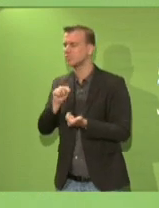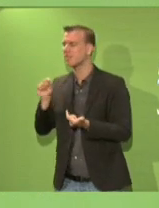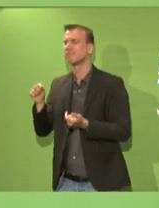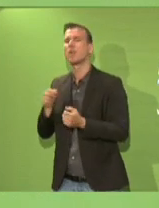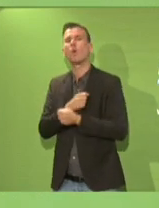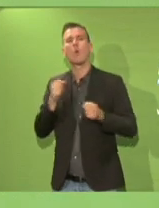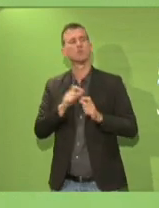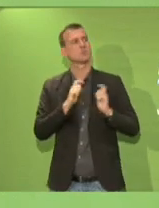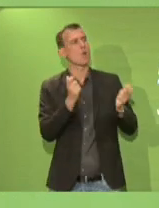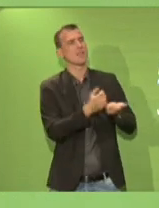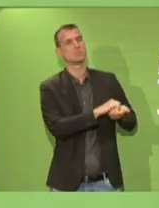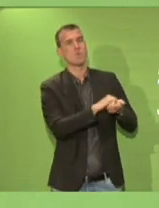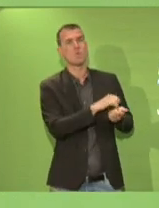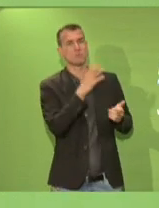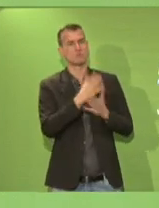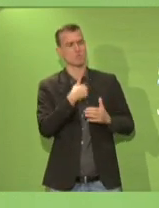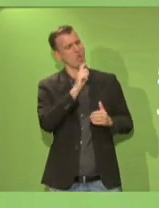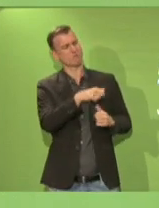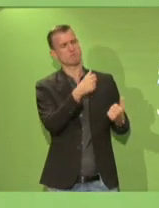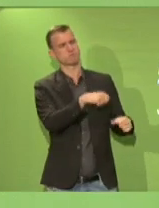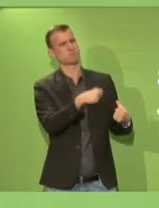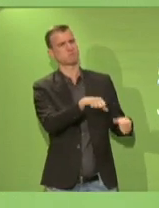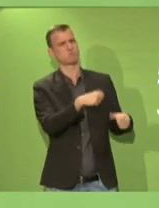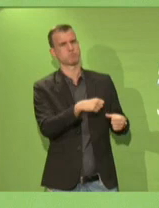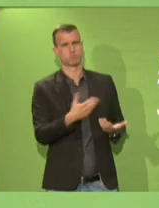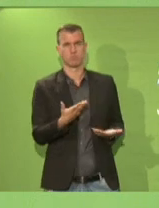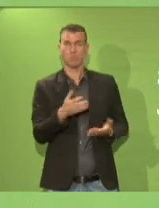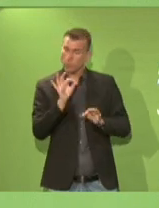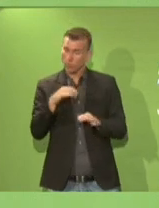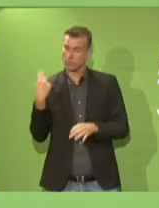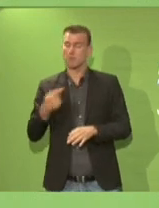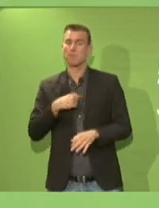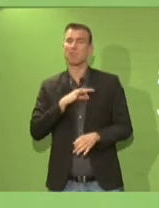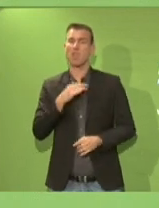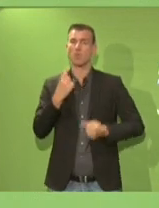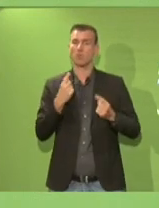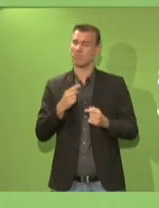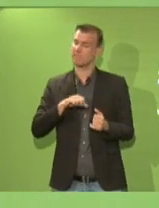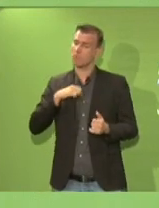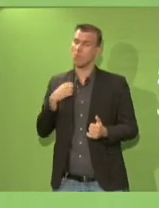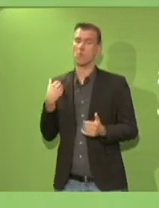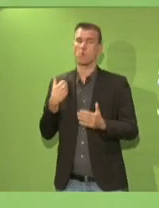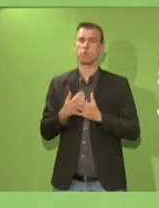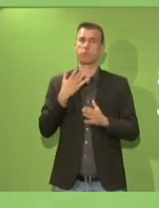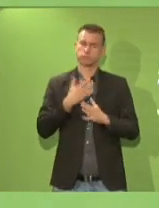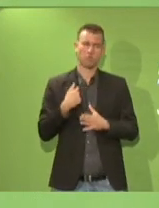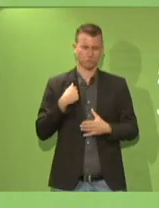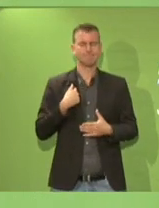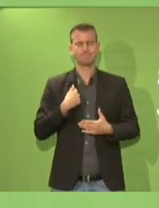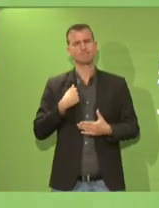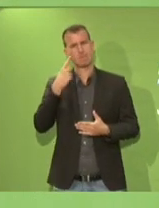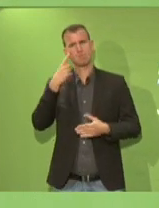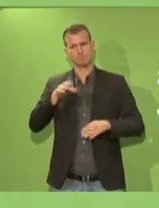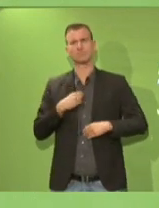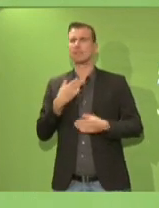Koalition in den letzten Monaten unter Druck gesetzt. Es war gut, dass wir Grüne zu diesem Abkommen früh Stellung bezogen haben. Und ich danke euch explizit